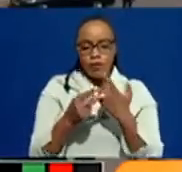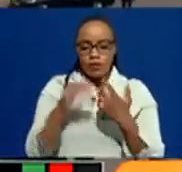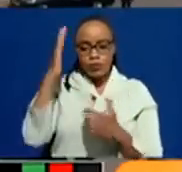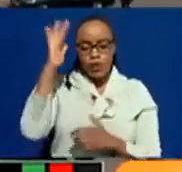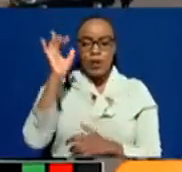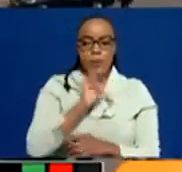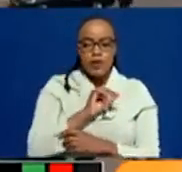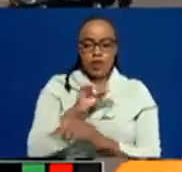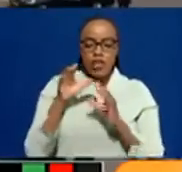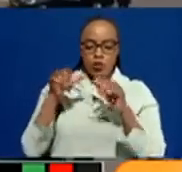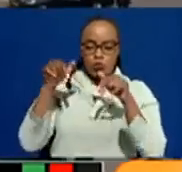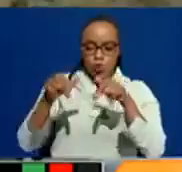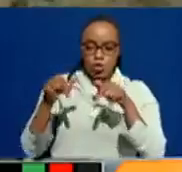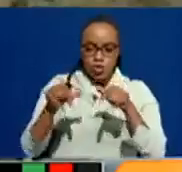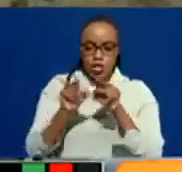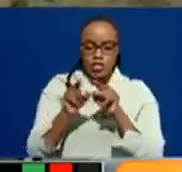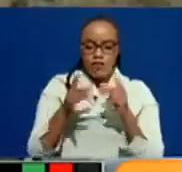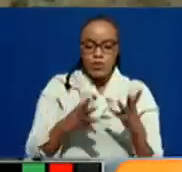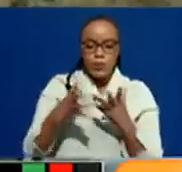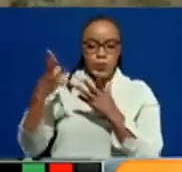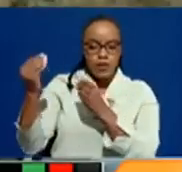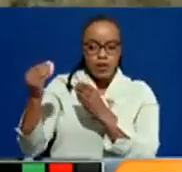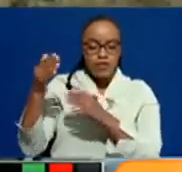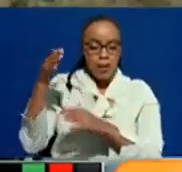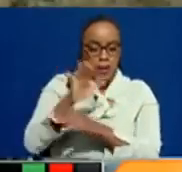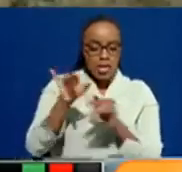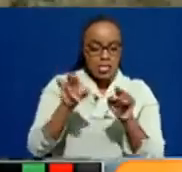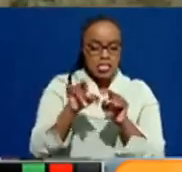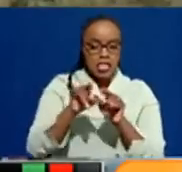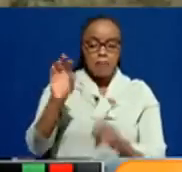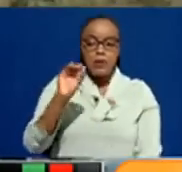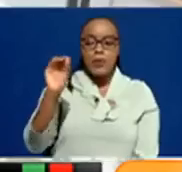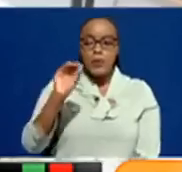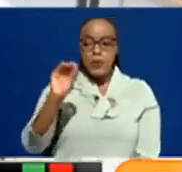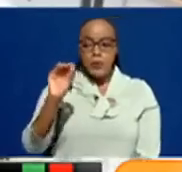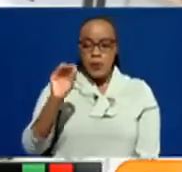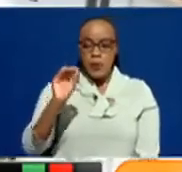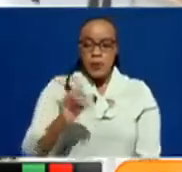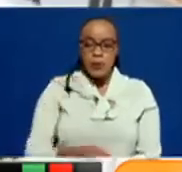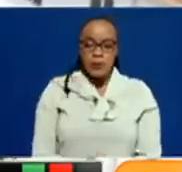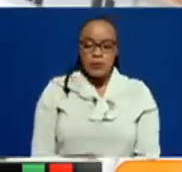Ikijulikana fika msafara wa leo wa kutoka sivyo utakavyokuwa wakati wa kurudi.